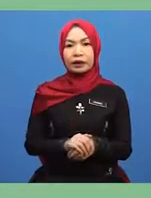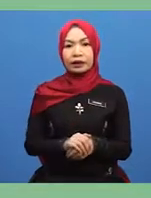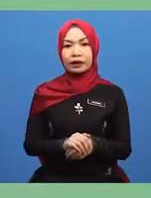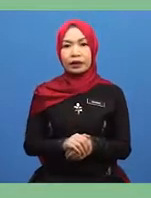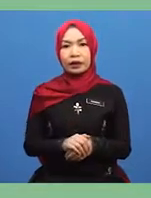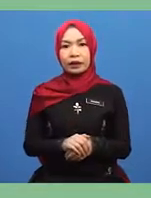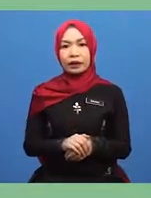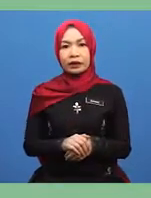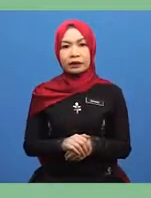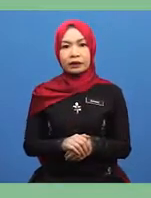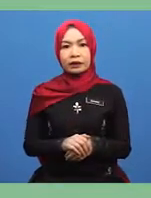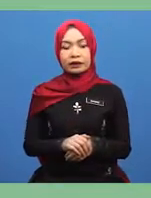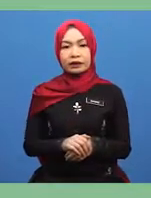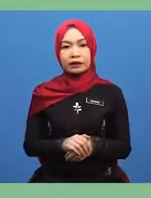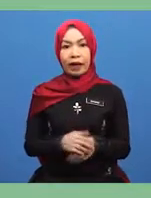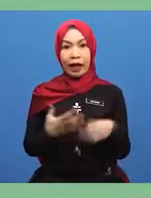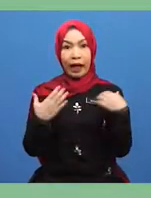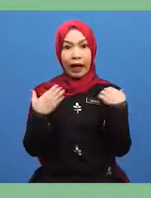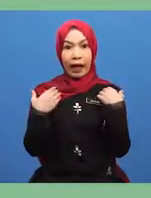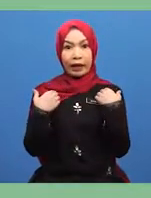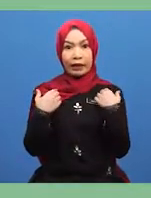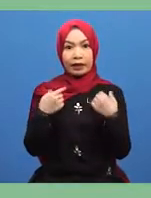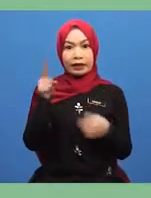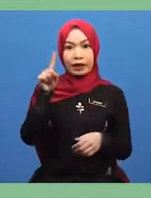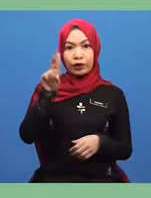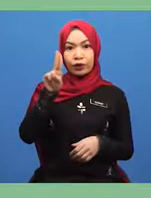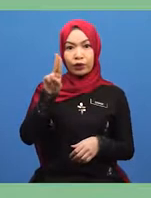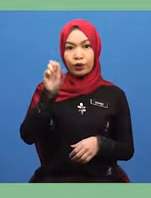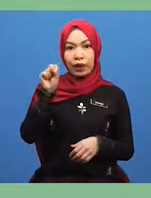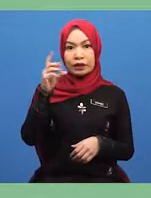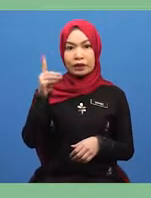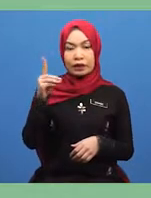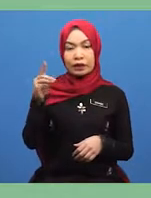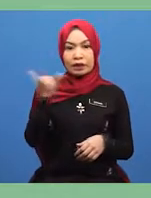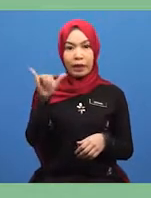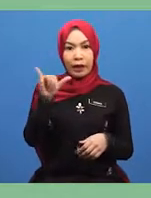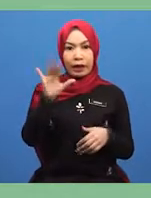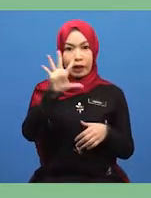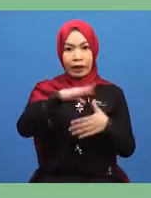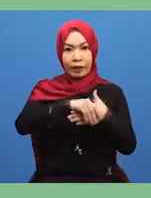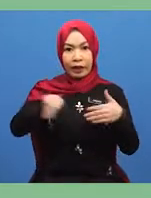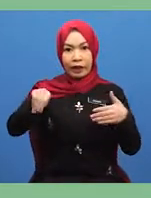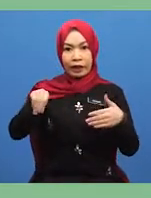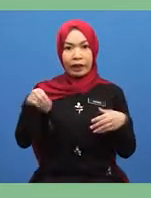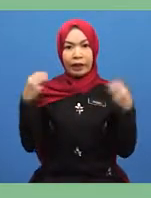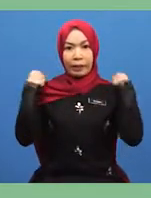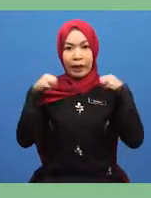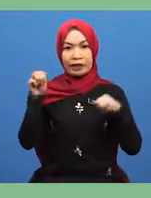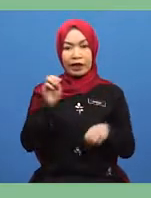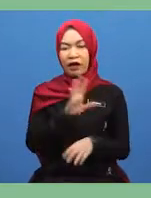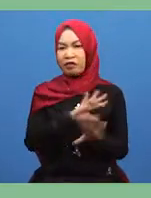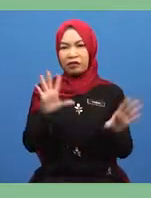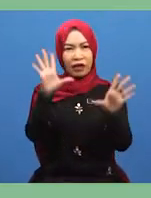keseimbangan, sebagai contoh, pada 1 USD sama dengan RM5, pasaran tidak mencapai